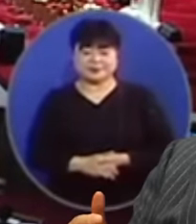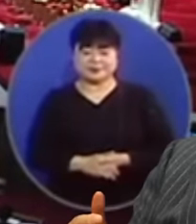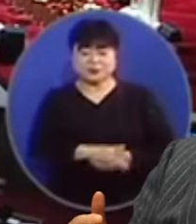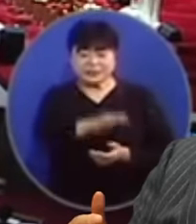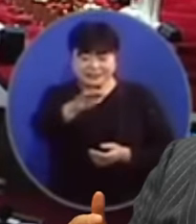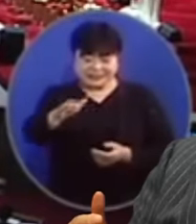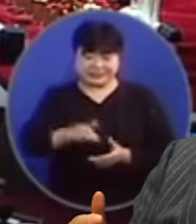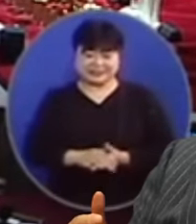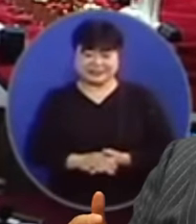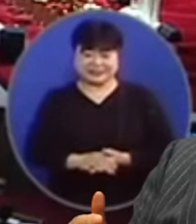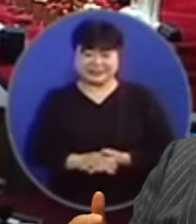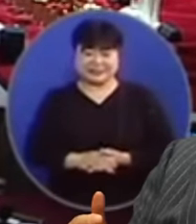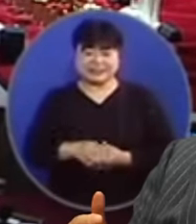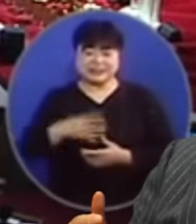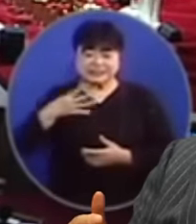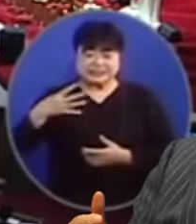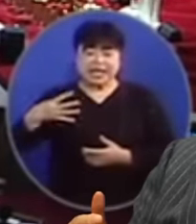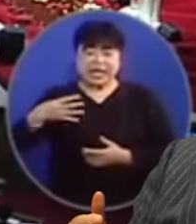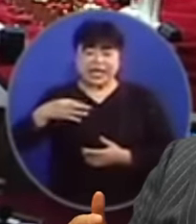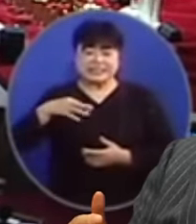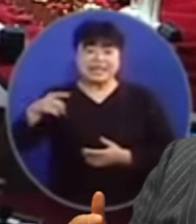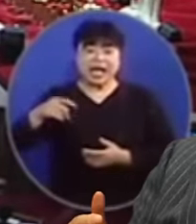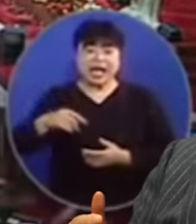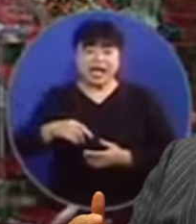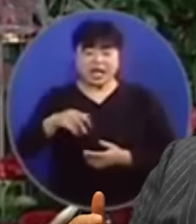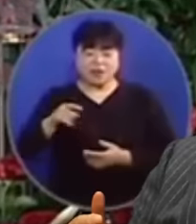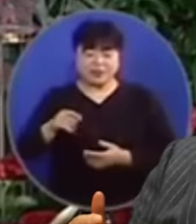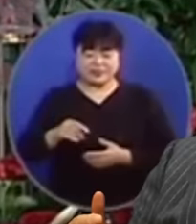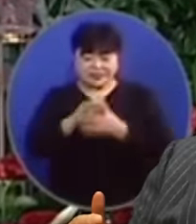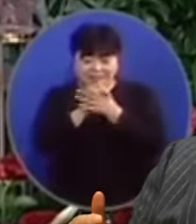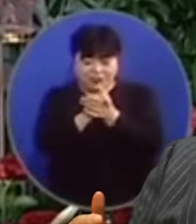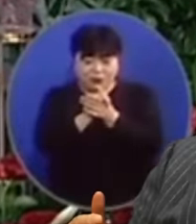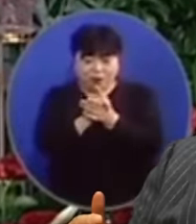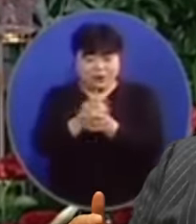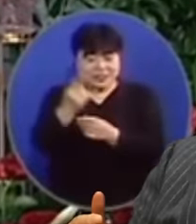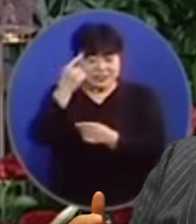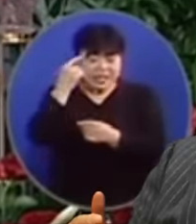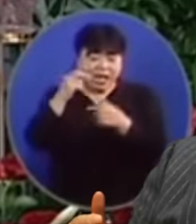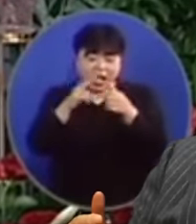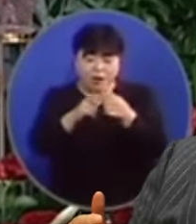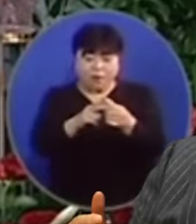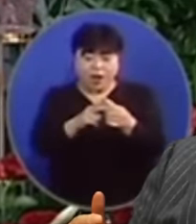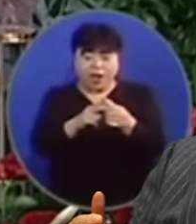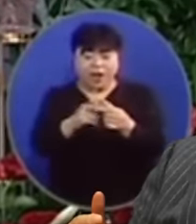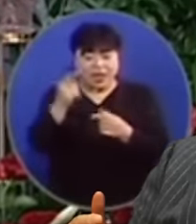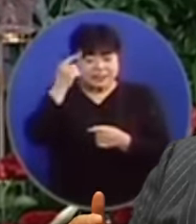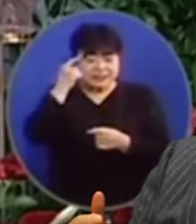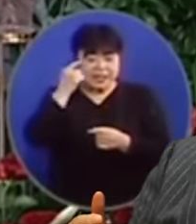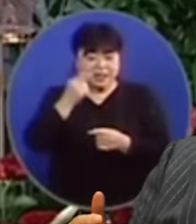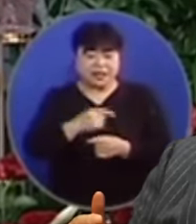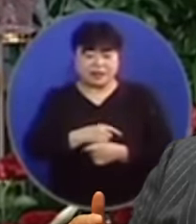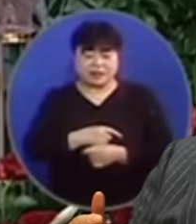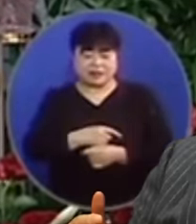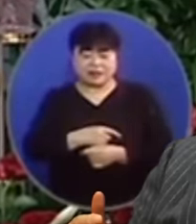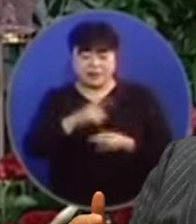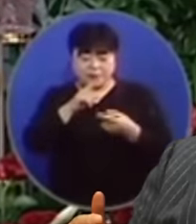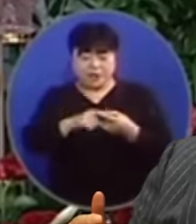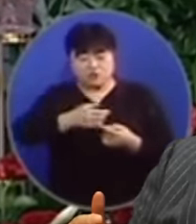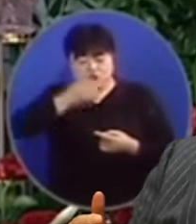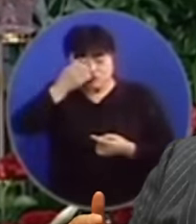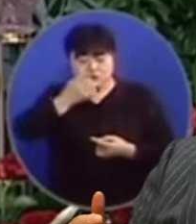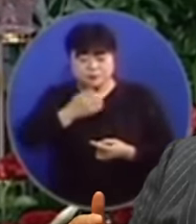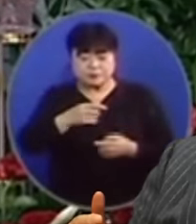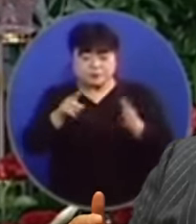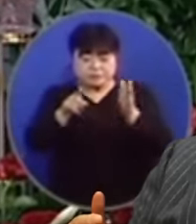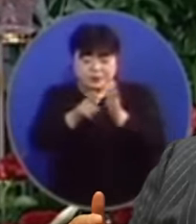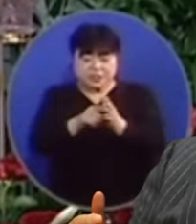우리가 4차원의 기도를 어떻게 하느냐, 생각과 생각에 바라는 꿈과 꿈을 믿는